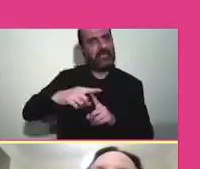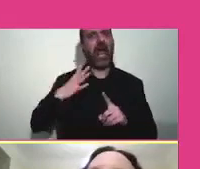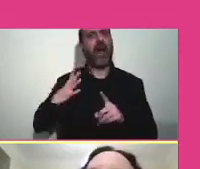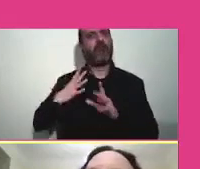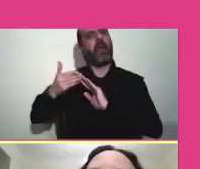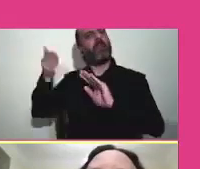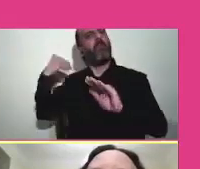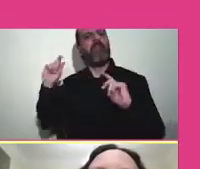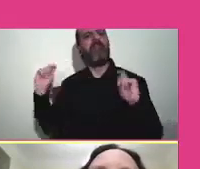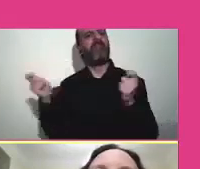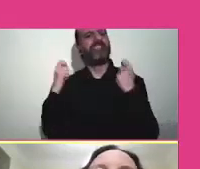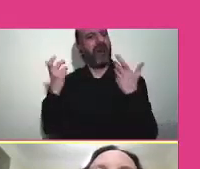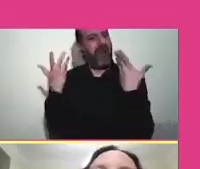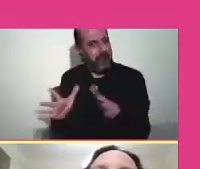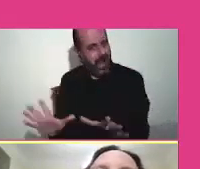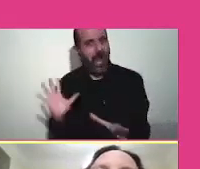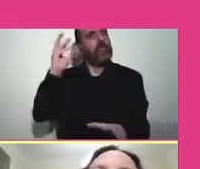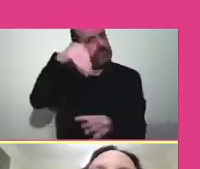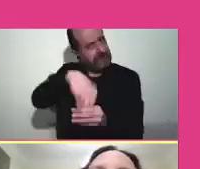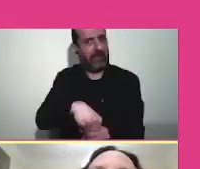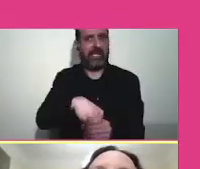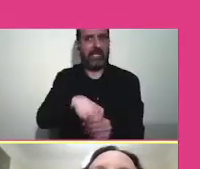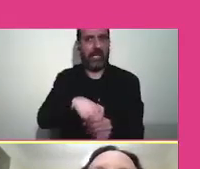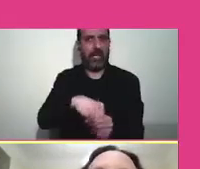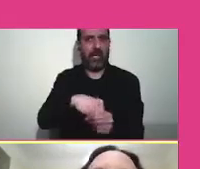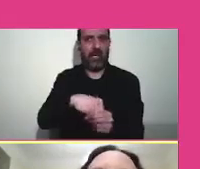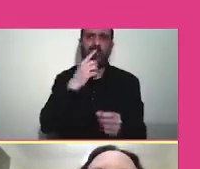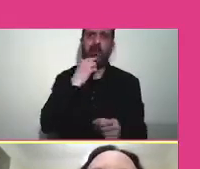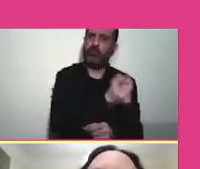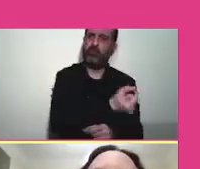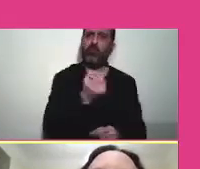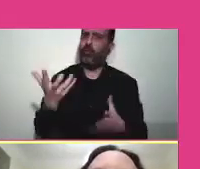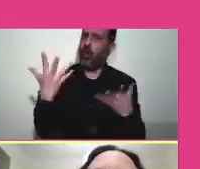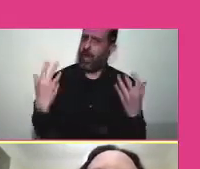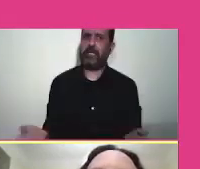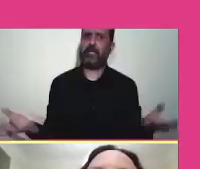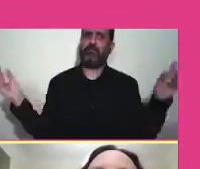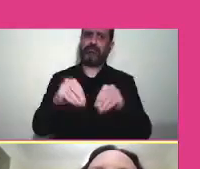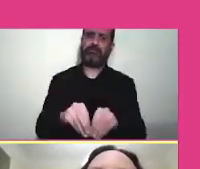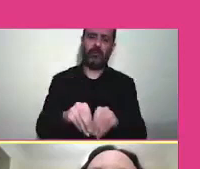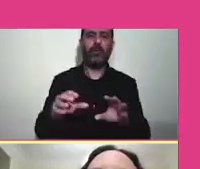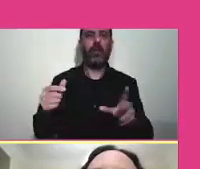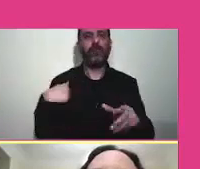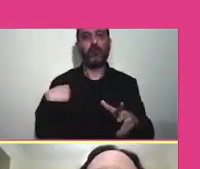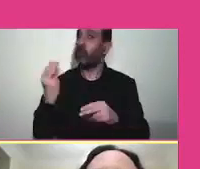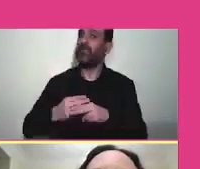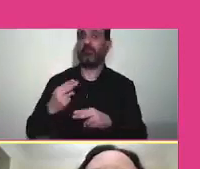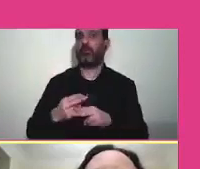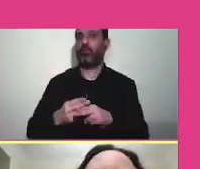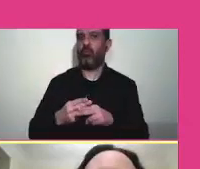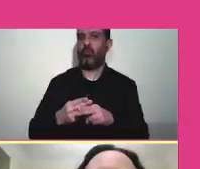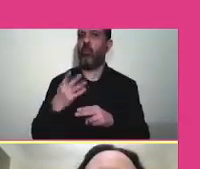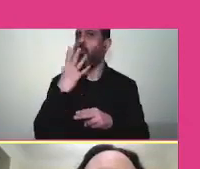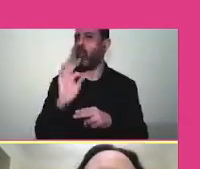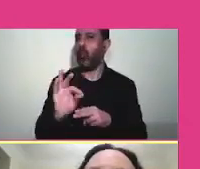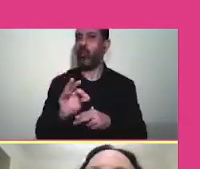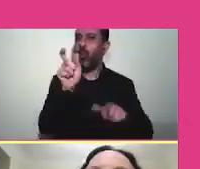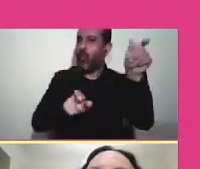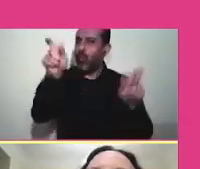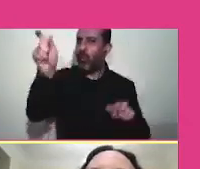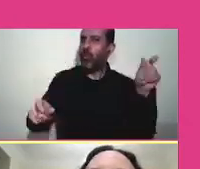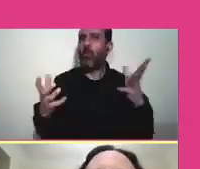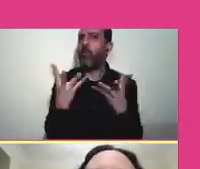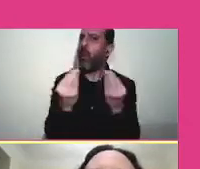έχει πολύ μεγάλη σημασία για μας, γιατί πάρα πολλοί άνθρωποι παίξαν αυτά τα